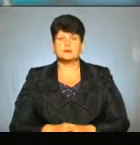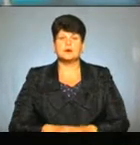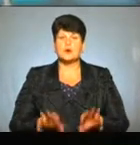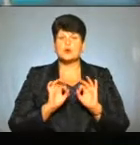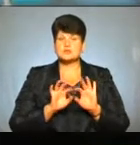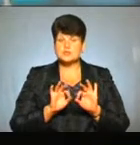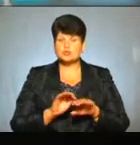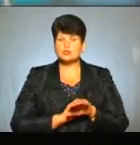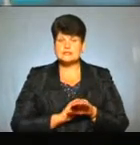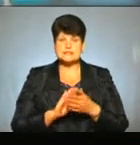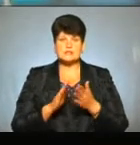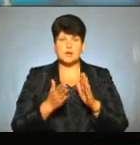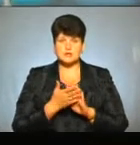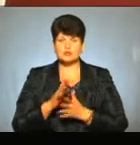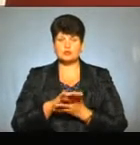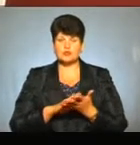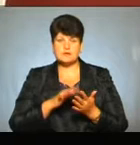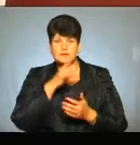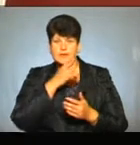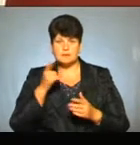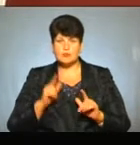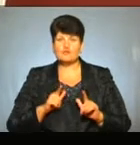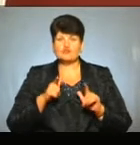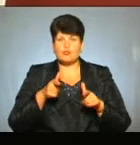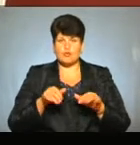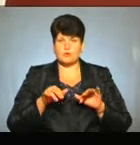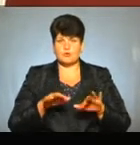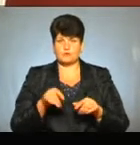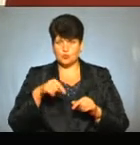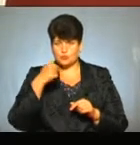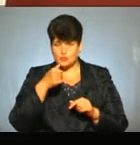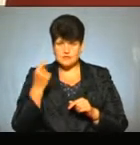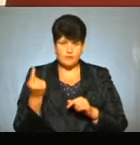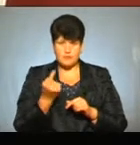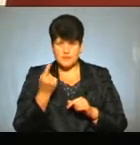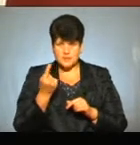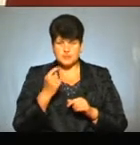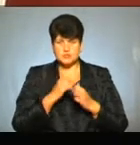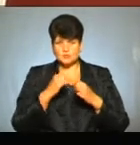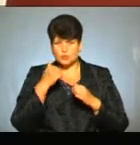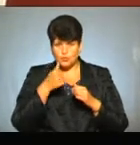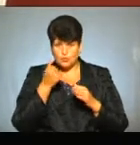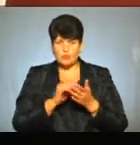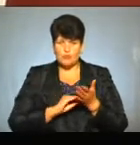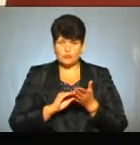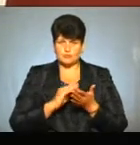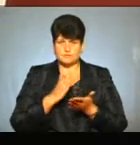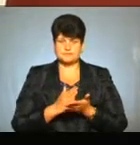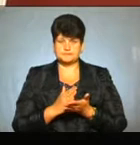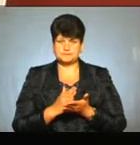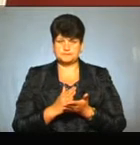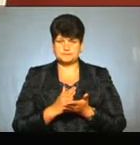будь ласка, ситуація із продовженням терміну вступної кампанії. Вона цьогоріч вперше чи з року в рік повторення її